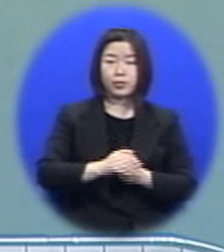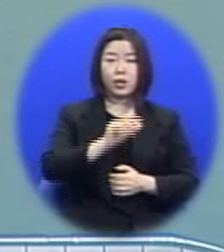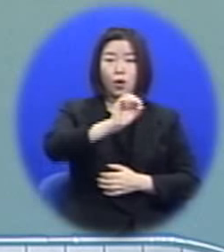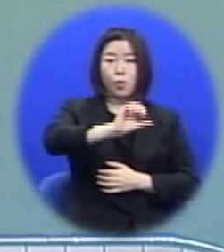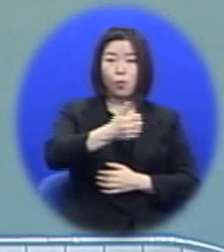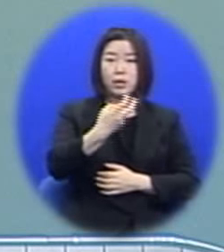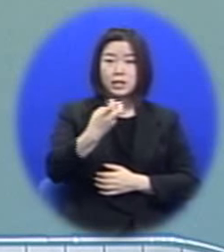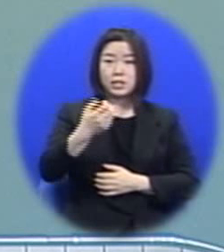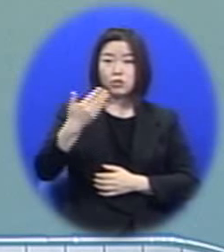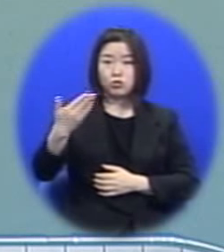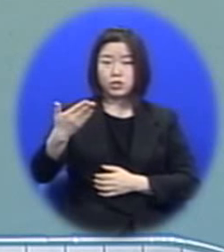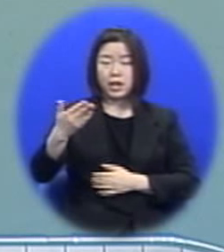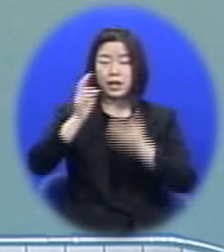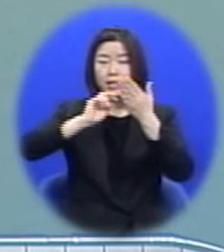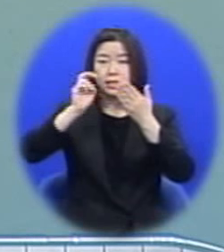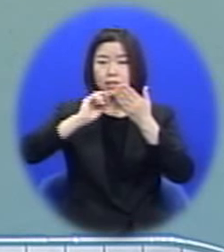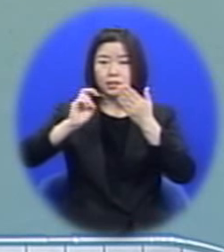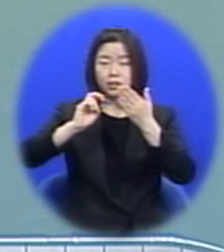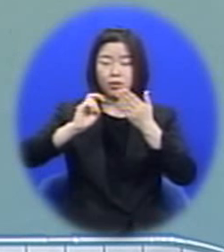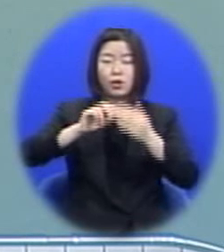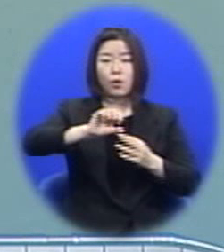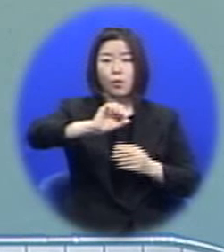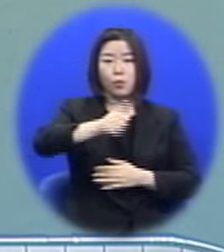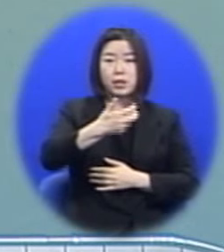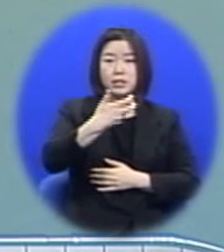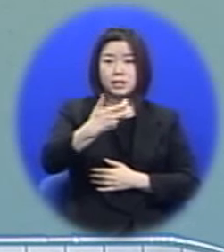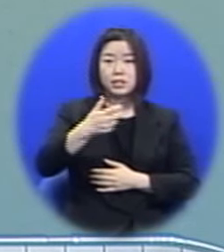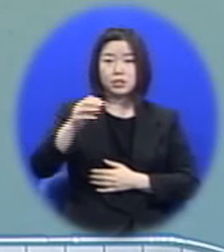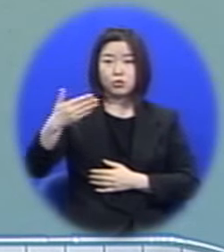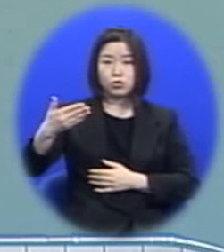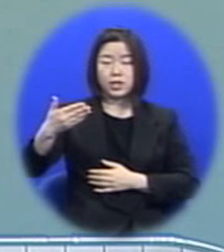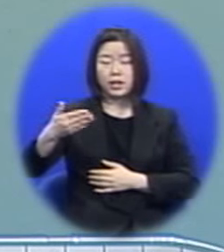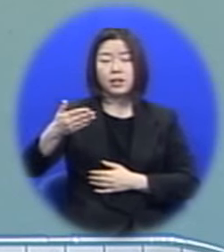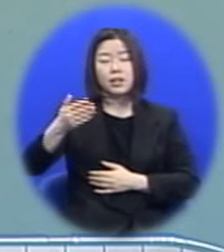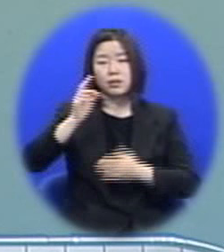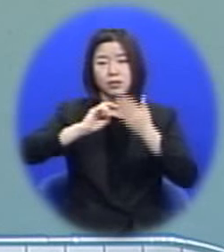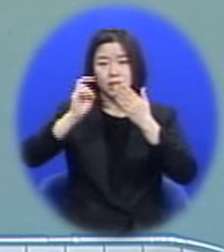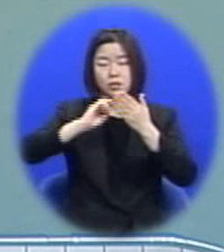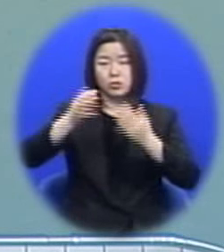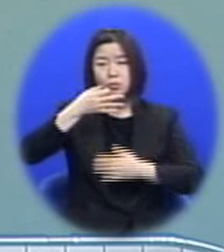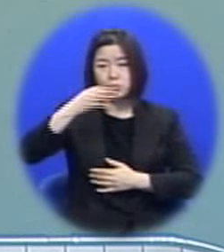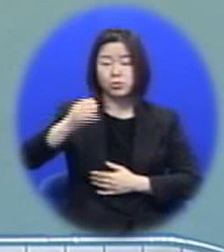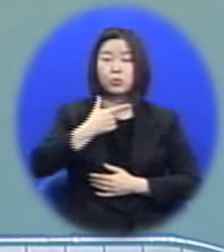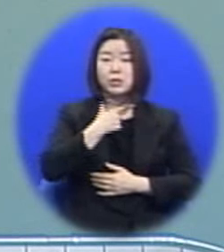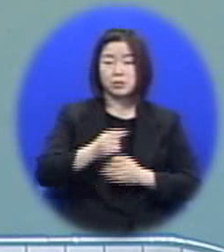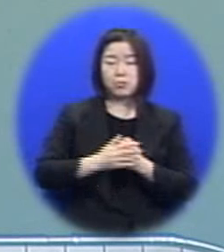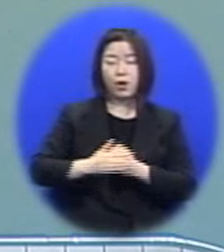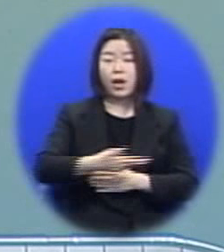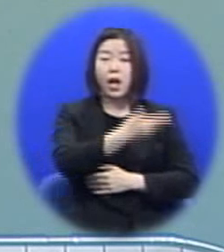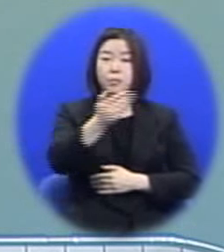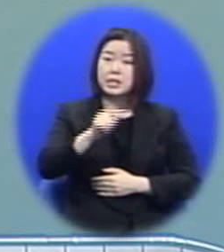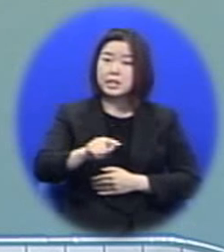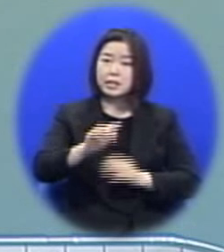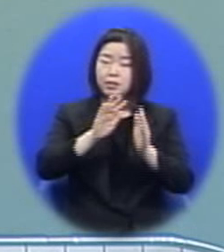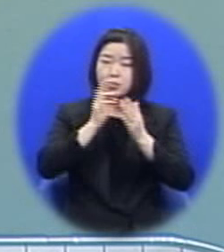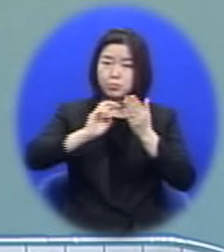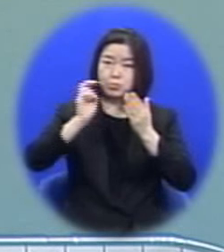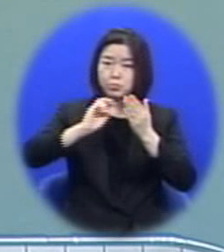529장 찬송을 한번 부르고 싶어요. 579장 찬송을 부르고 싶어요. 여러분 이 찬송을 부르시면서 여러분